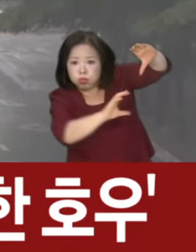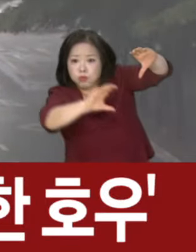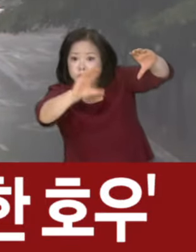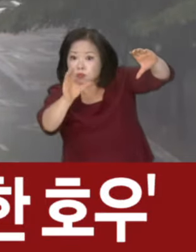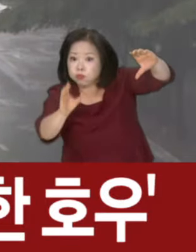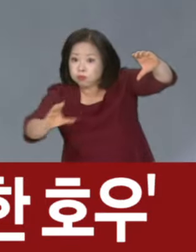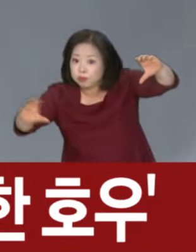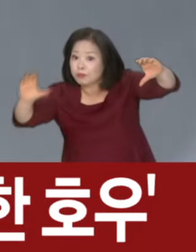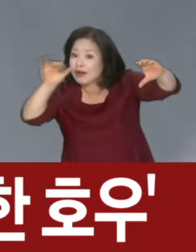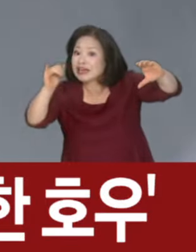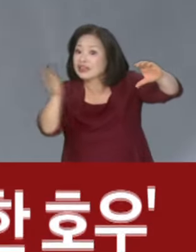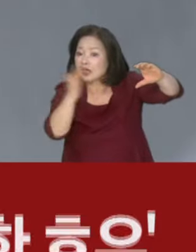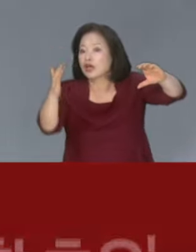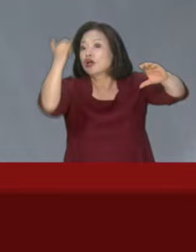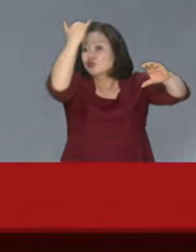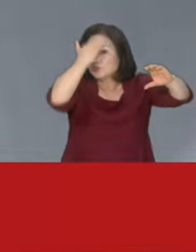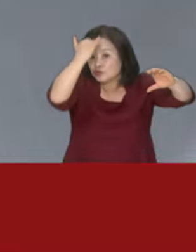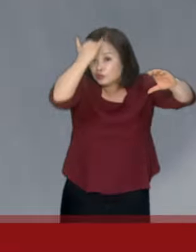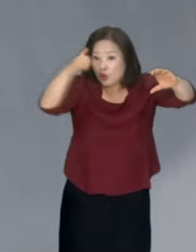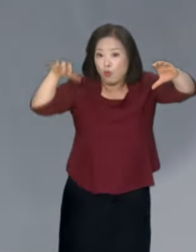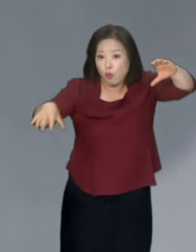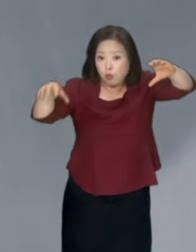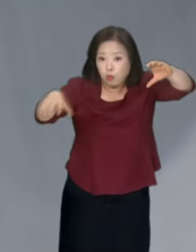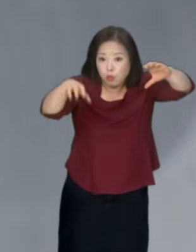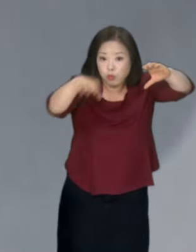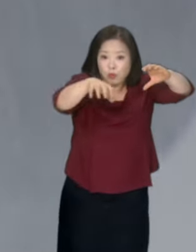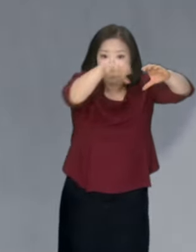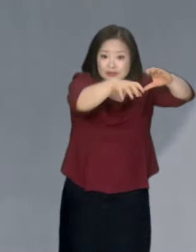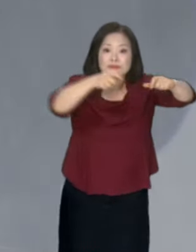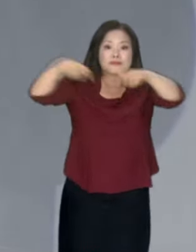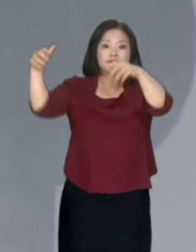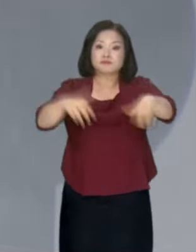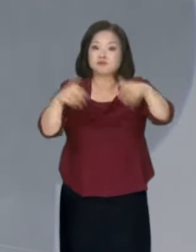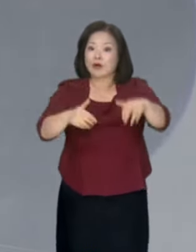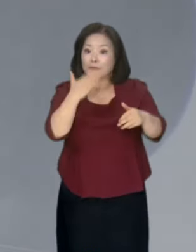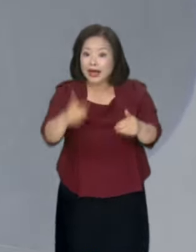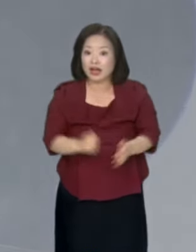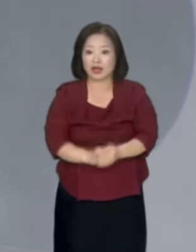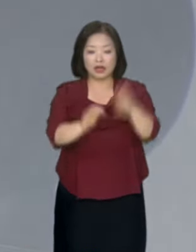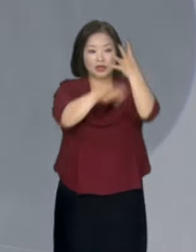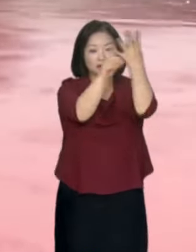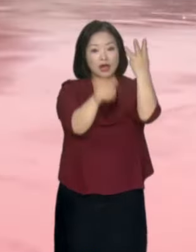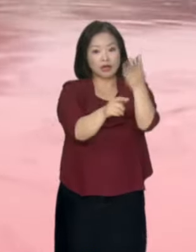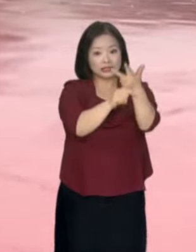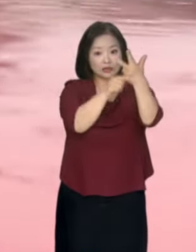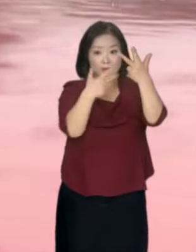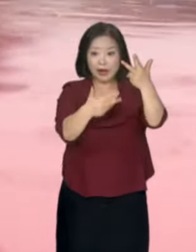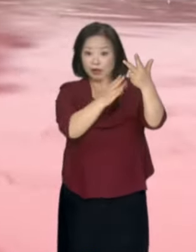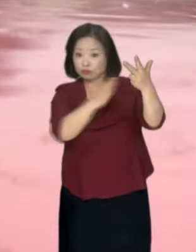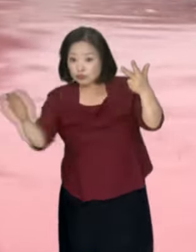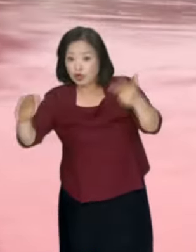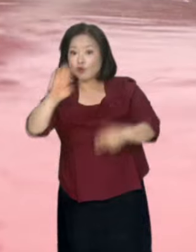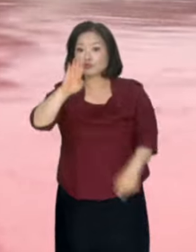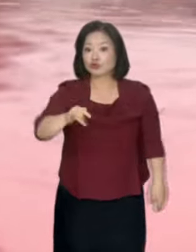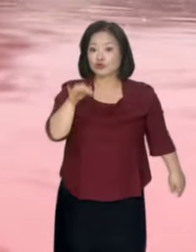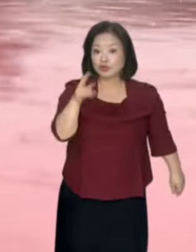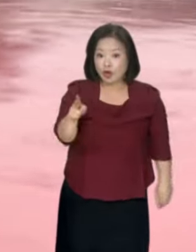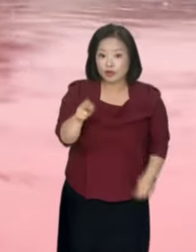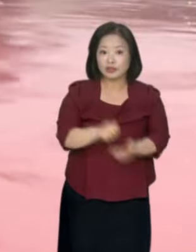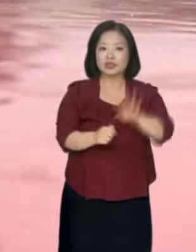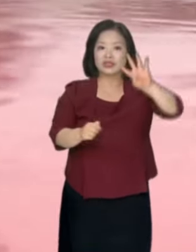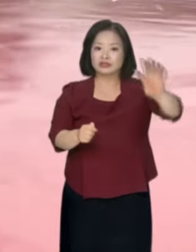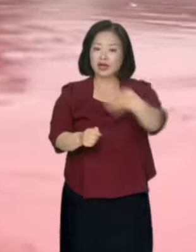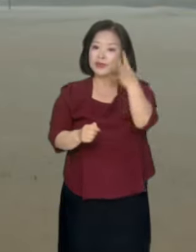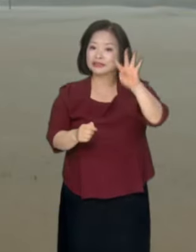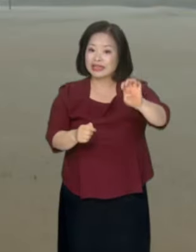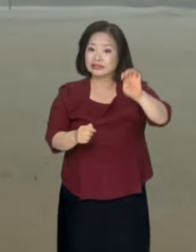발달하면서 충청과 남부 지역 곳곳에 폭우를 뿌렸습니다. 지난 8일부터 4일간 충남 부여엔